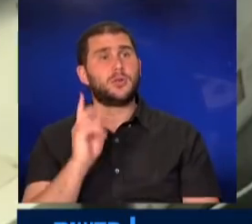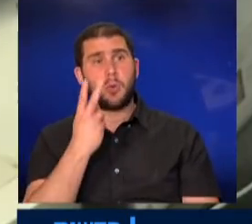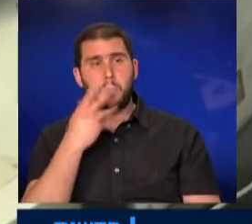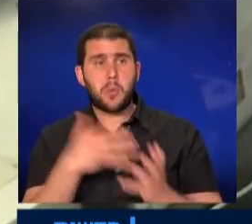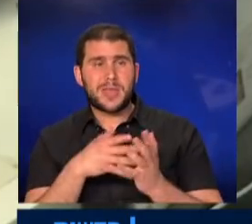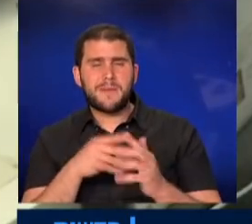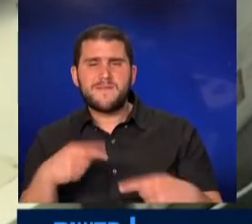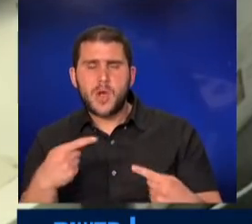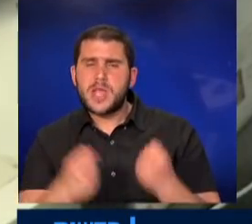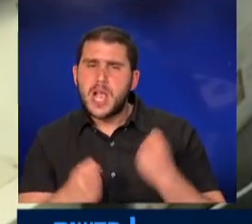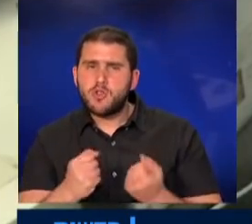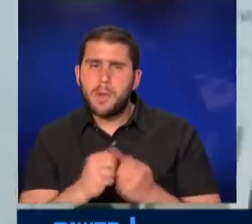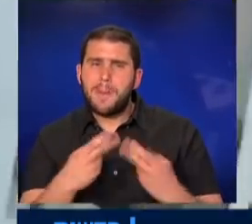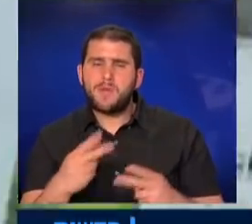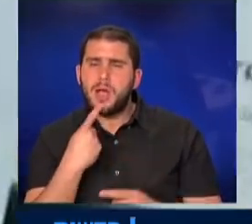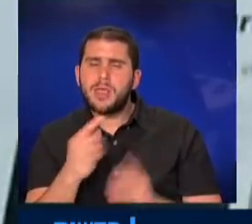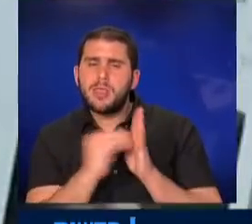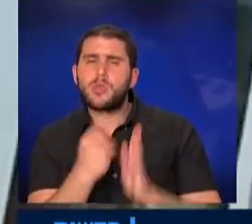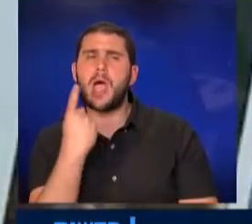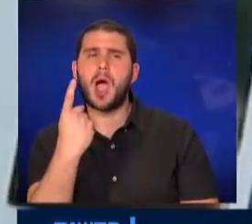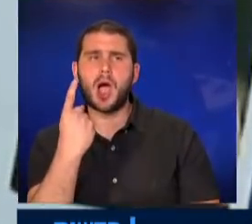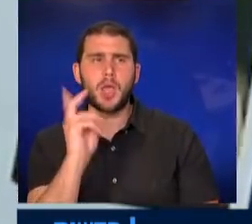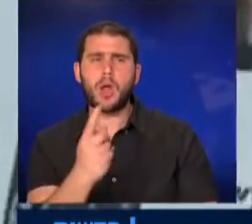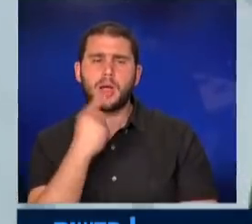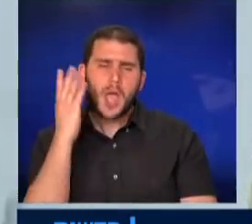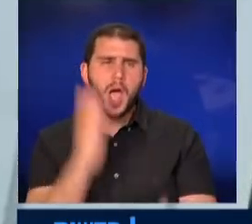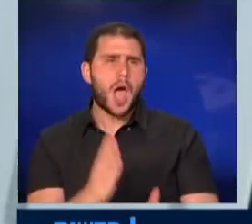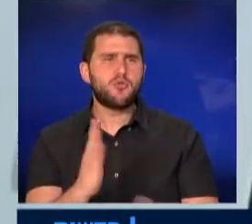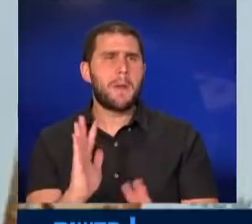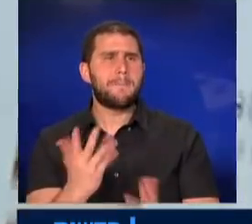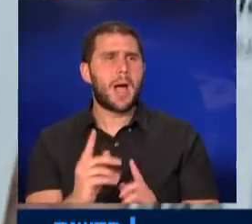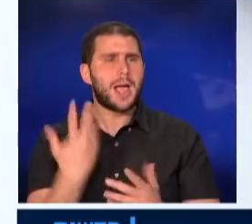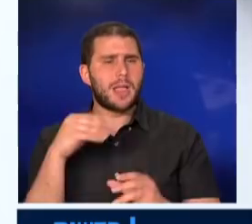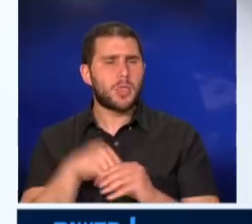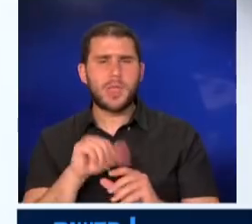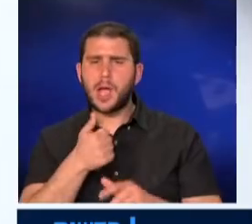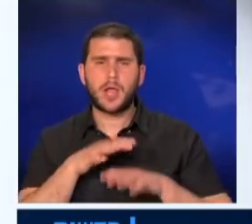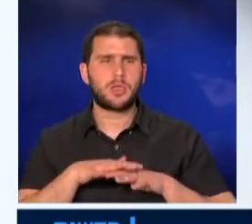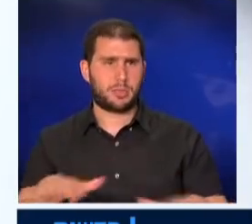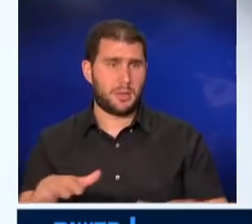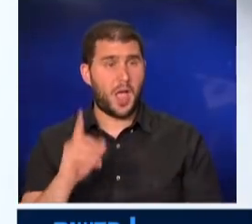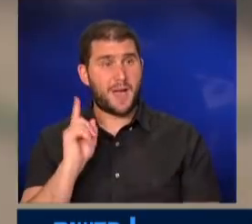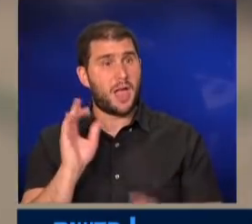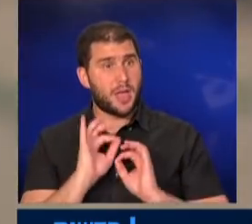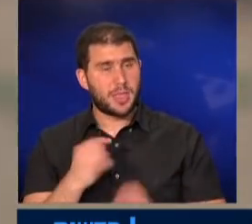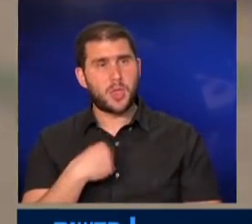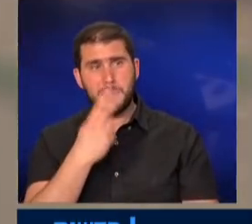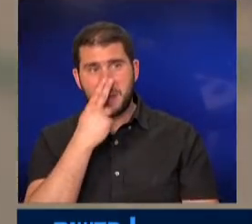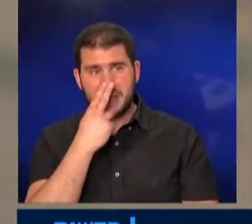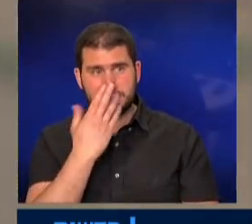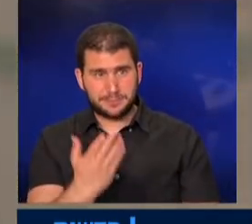עד בלתי אפשרי להצביע על נתון אחד שיכול לומר בצורה חד משמעית מה היה התוכן שהכי תפס. ועדיין, אנחנו